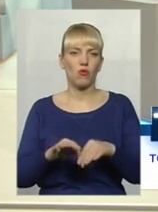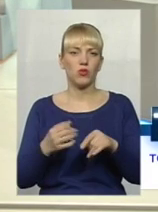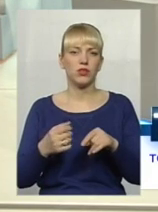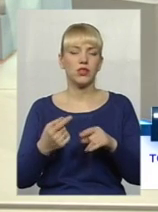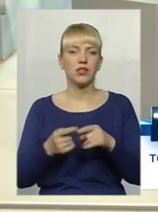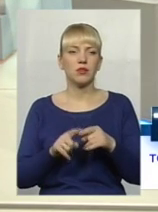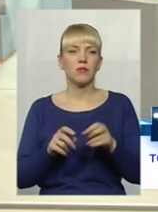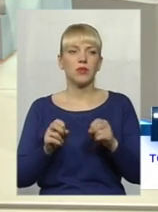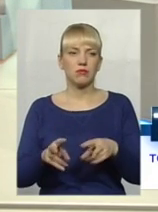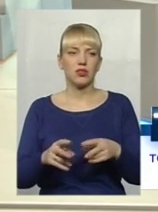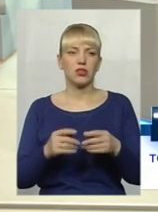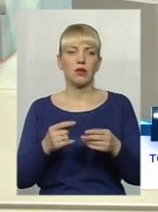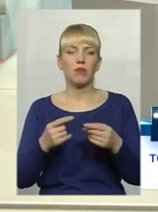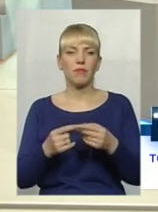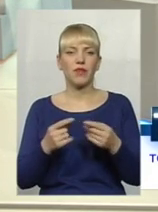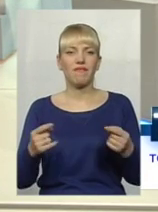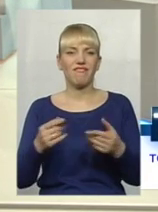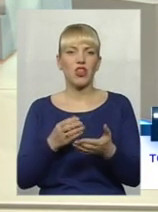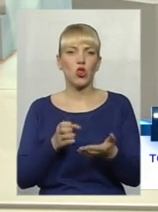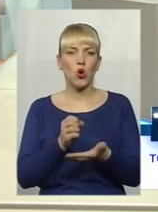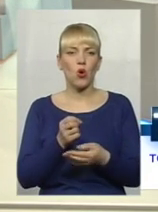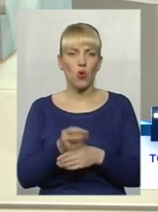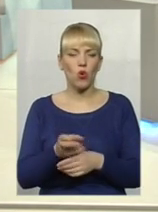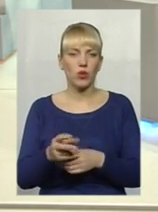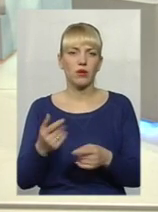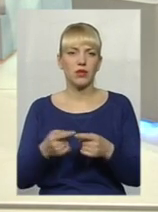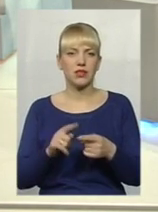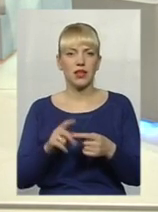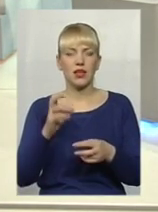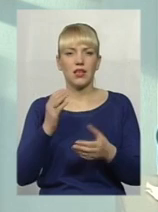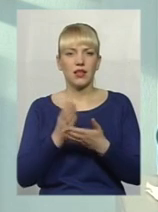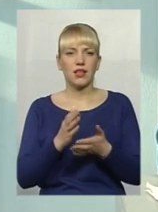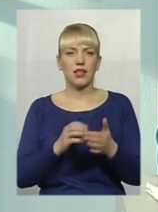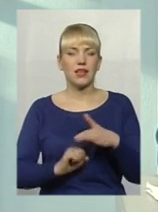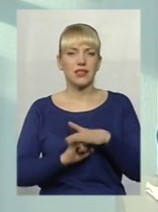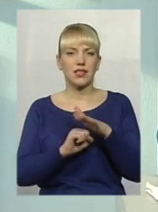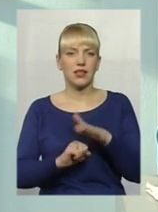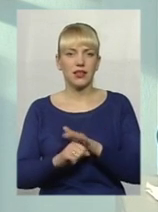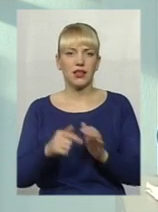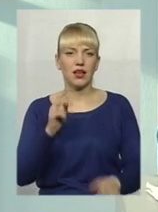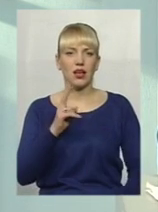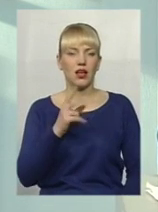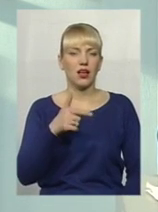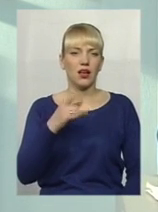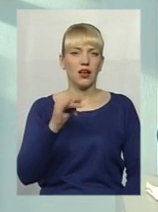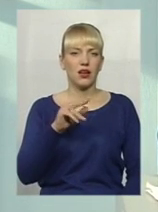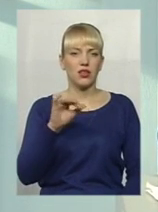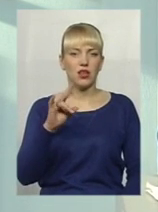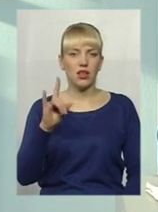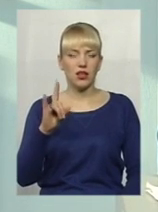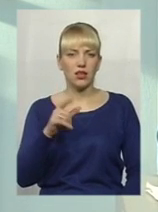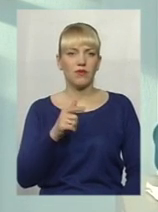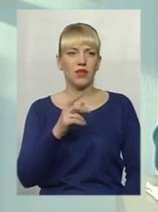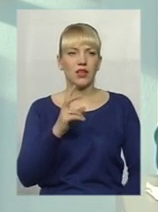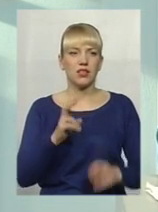відходами. Ці пункти діють, це в нас є в підприємстві склади на вулиці Купріна, в Гречанах, приймають люмінесцентні лампи на заводі